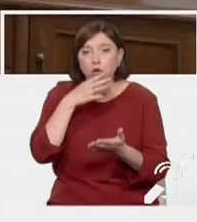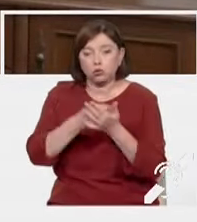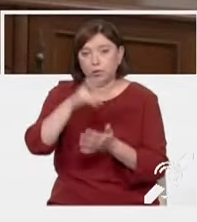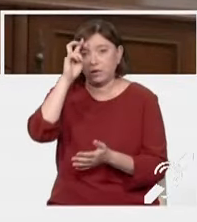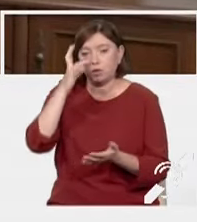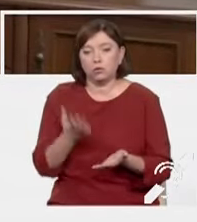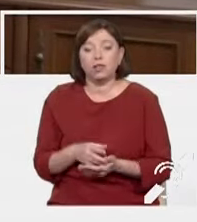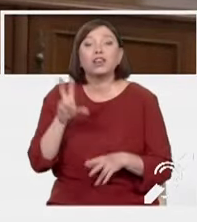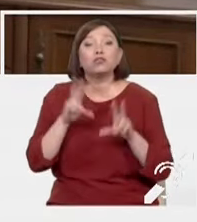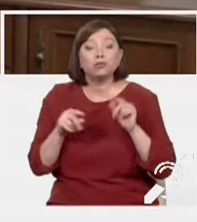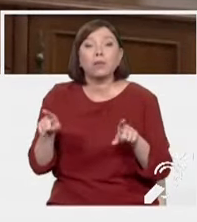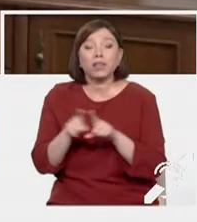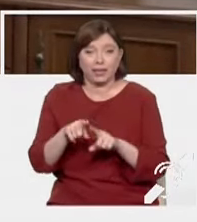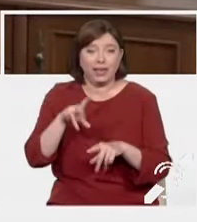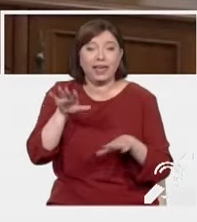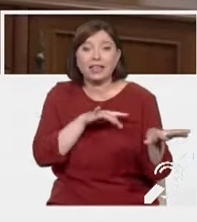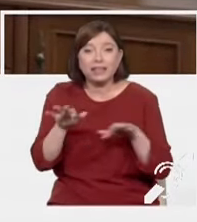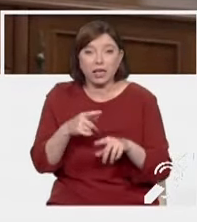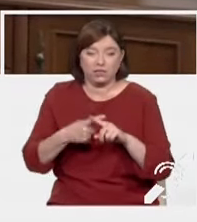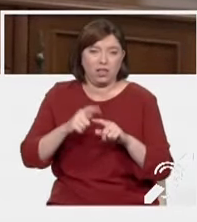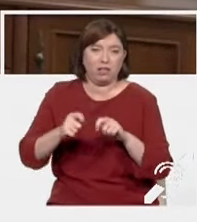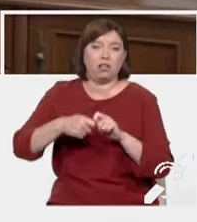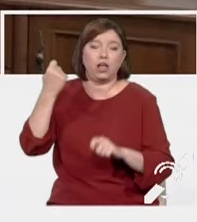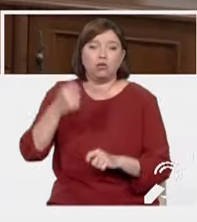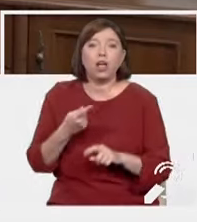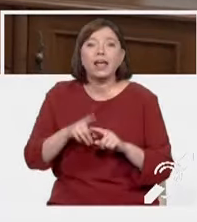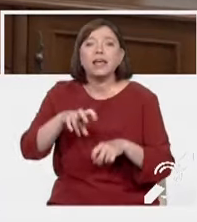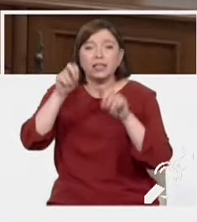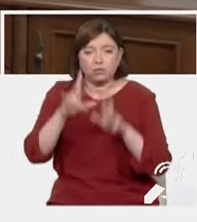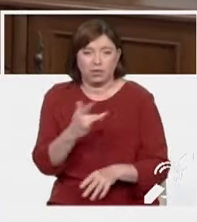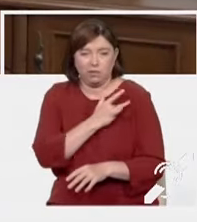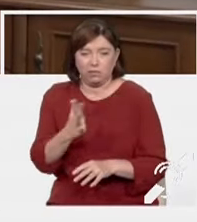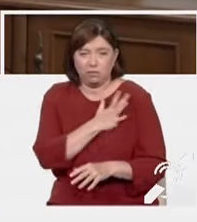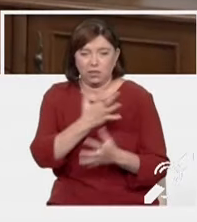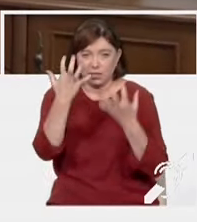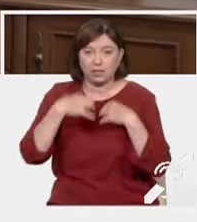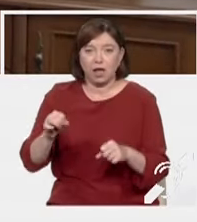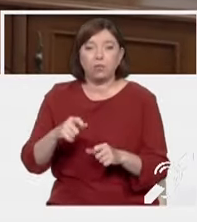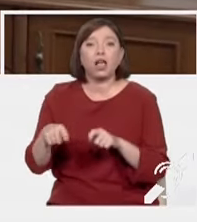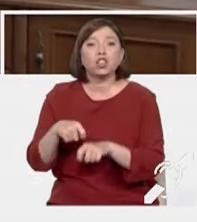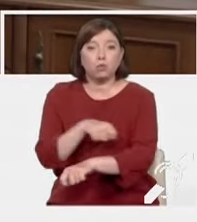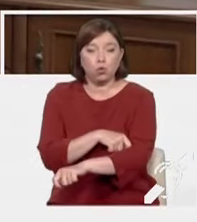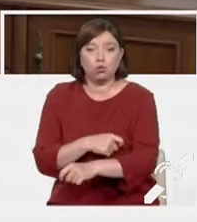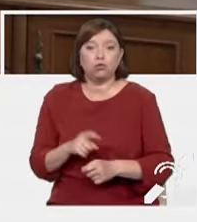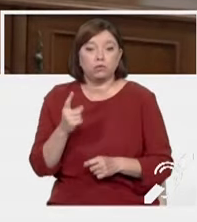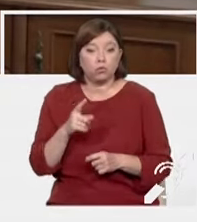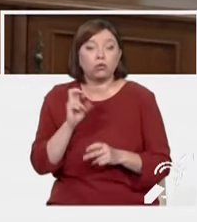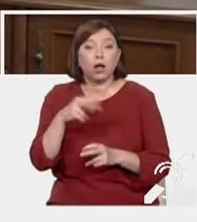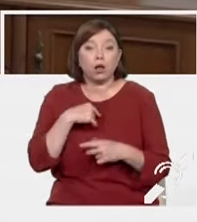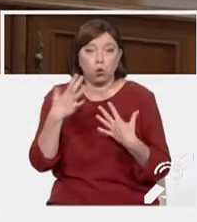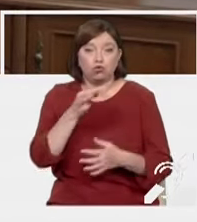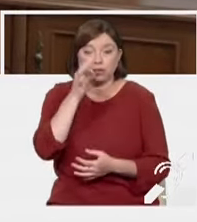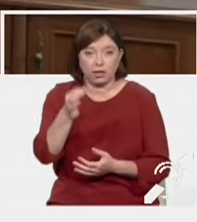Noi considerăm că aceste acțiuni sunt abuzive, au ca obiect exproprierea investitorului privat din investițiile efectuate, pentru că, așa cum am